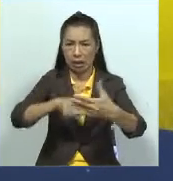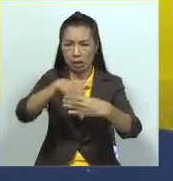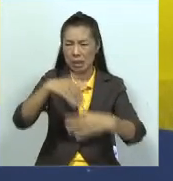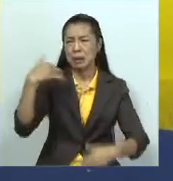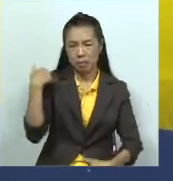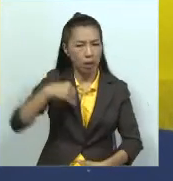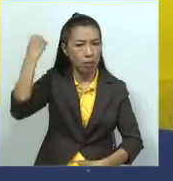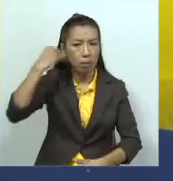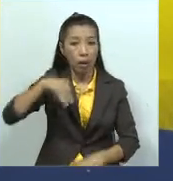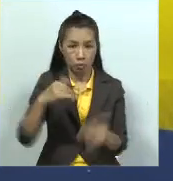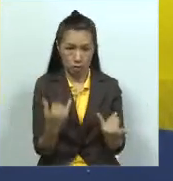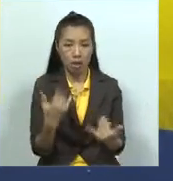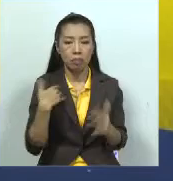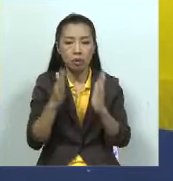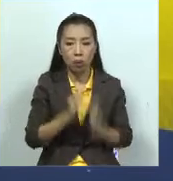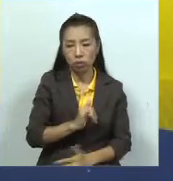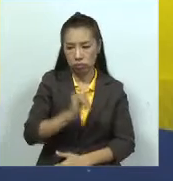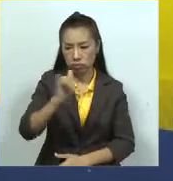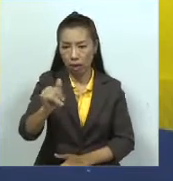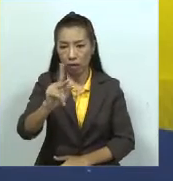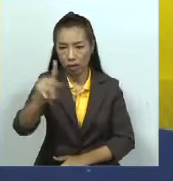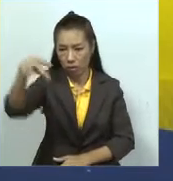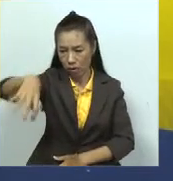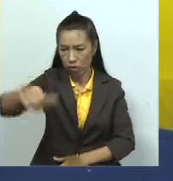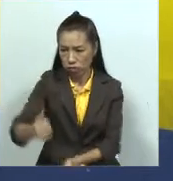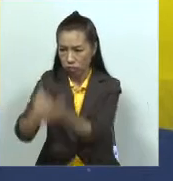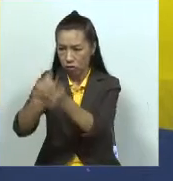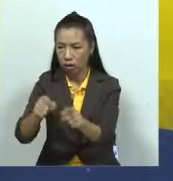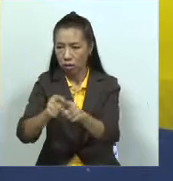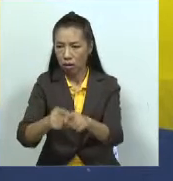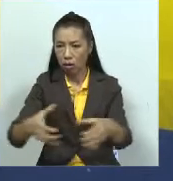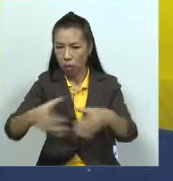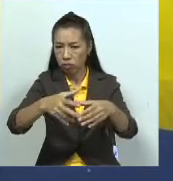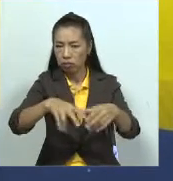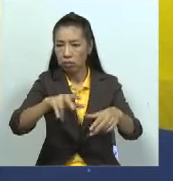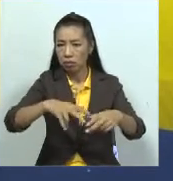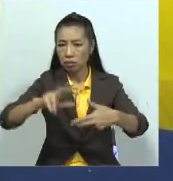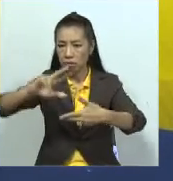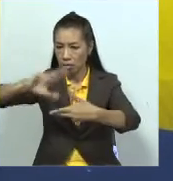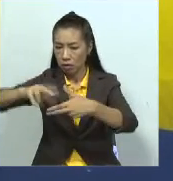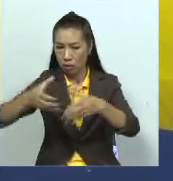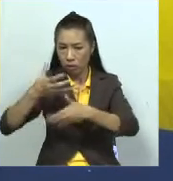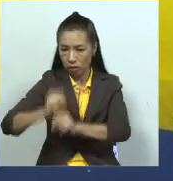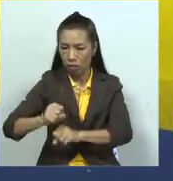าร้องเรียนให้กกต.ตรวจสอบคุณสมบัติการเป็นผู้สมัครของพรรคพลังประชารัฐและพรรคประชาธิปั